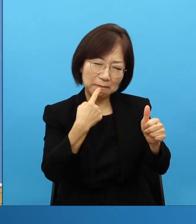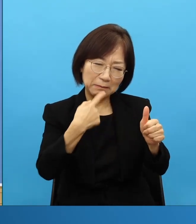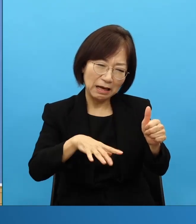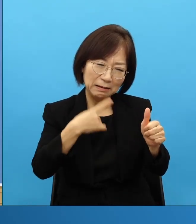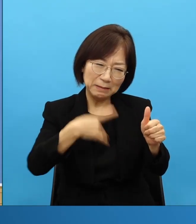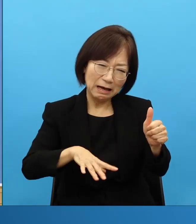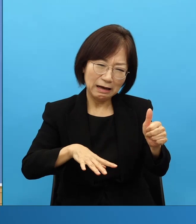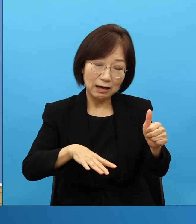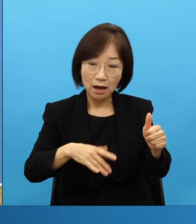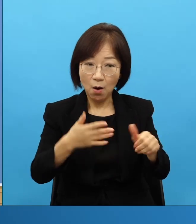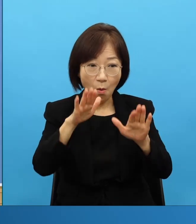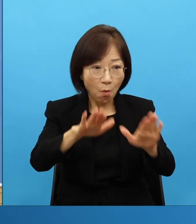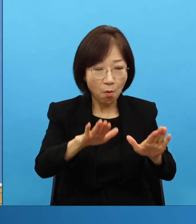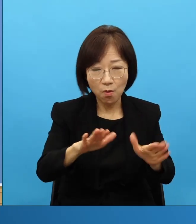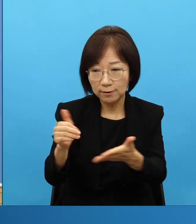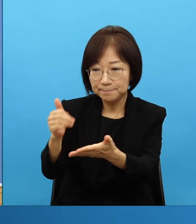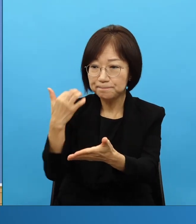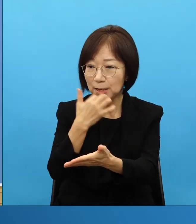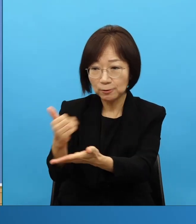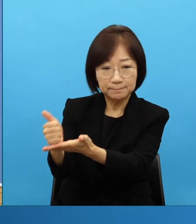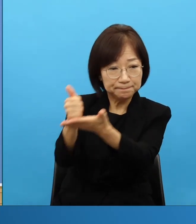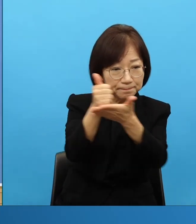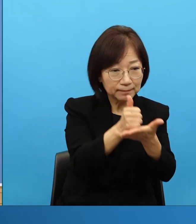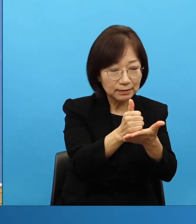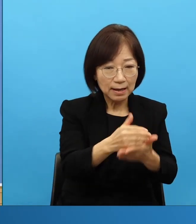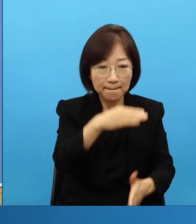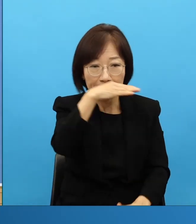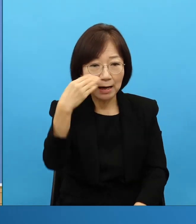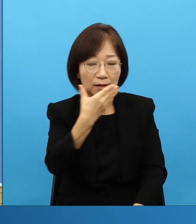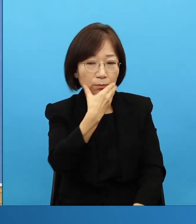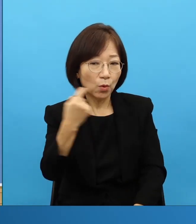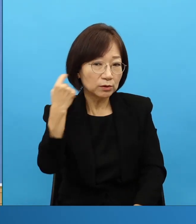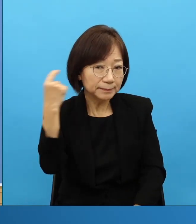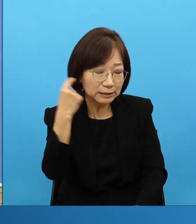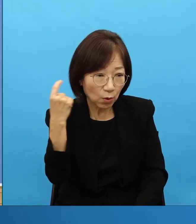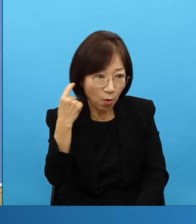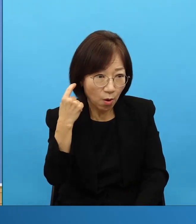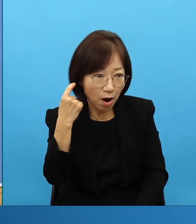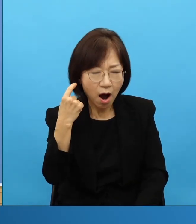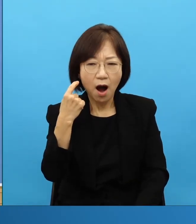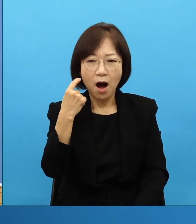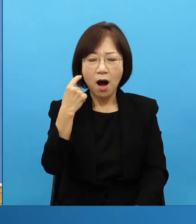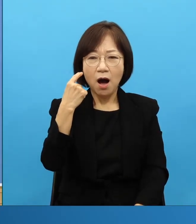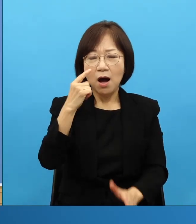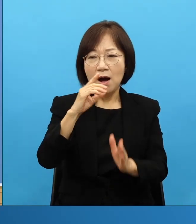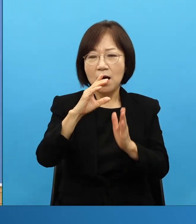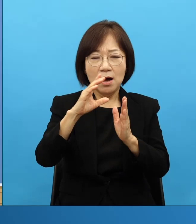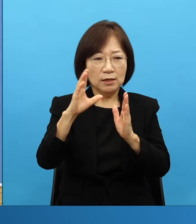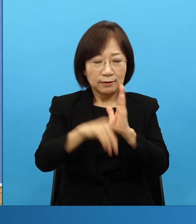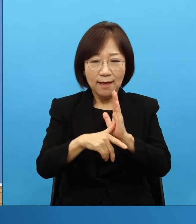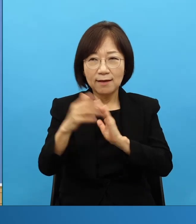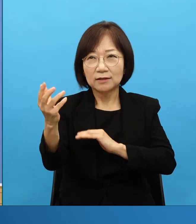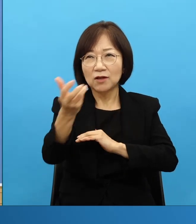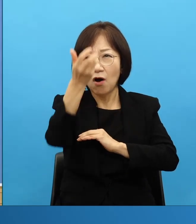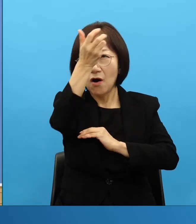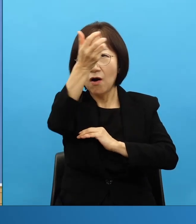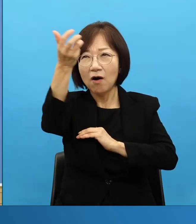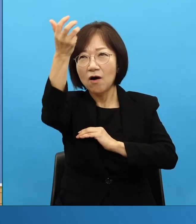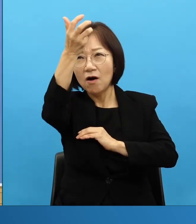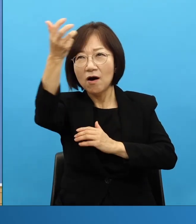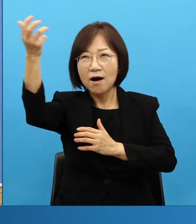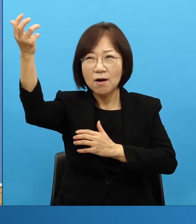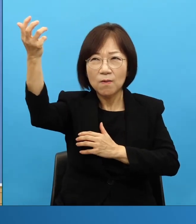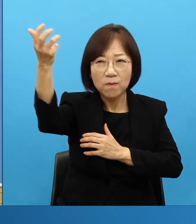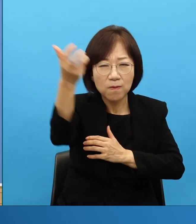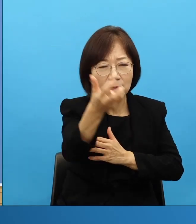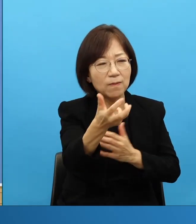올바른 복음을 듣고 기도하니까요 성령이 임했다고. After hearing the 분명히 그렇게 accurate gospel, we see that the Holy Spirit came upon him.